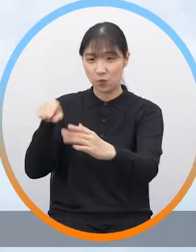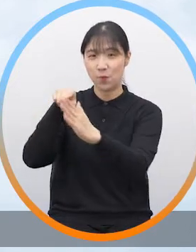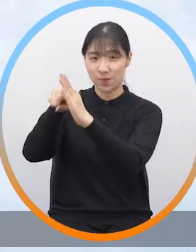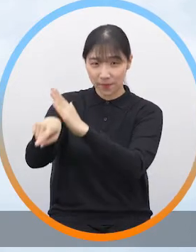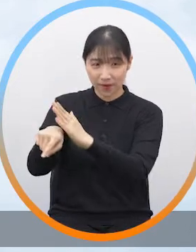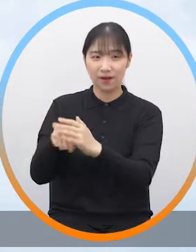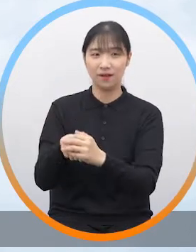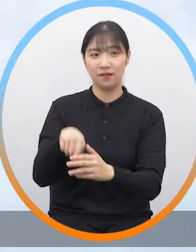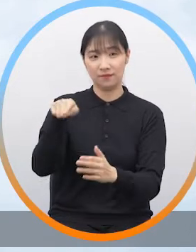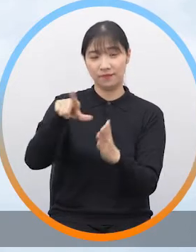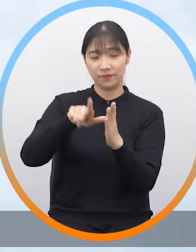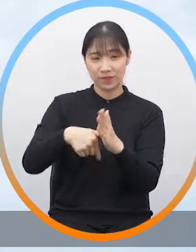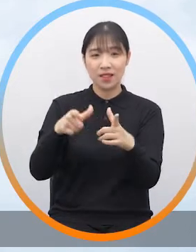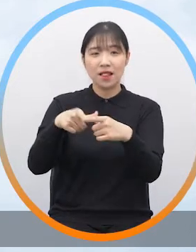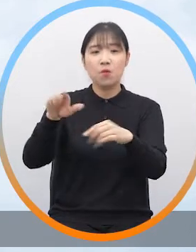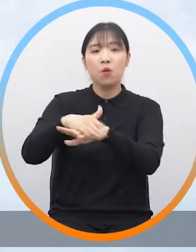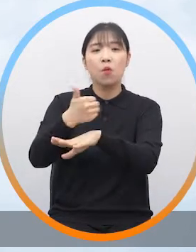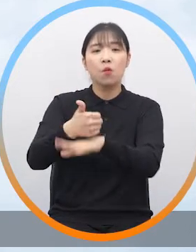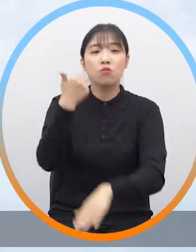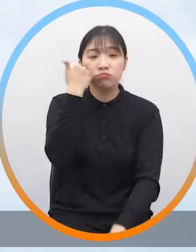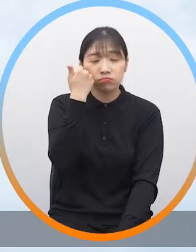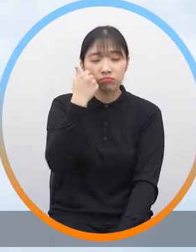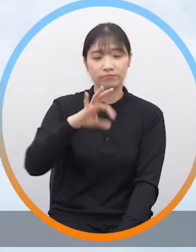건너가서 당시의 일본 왕이